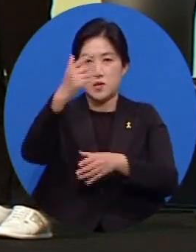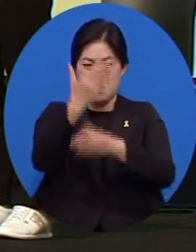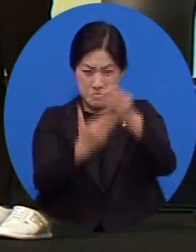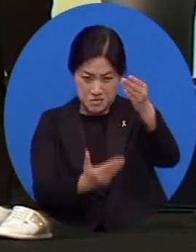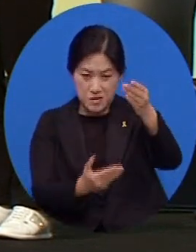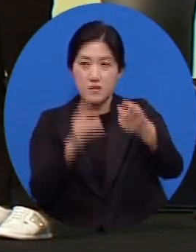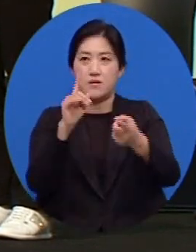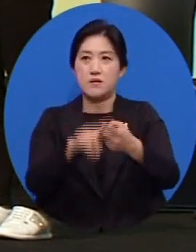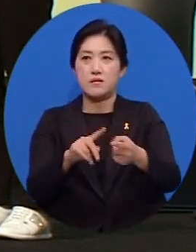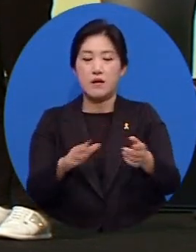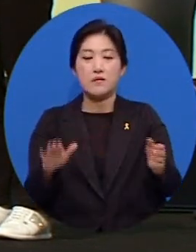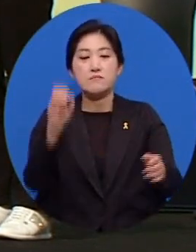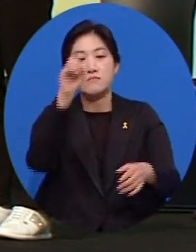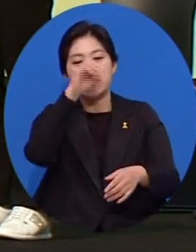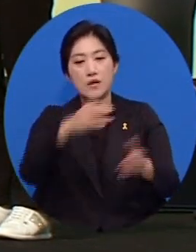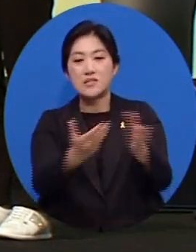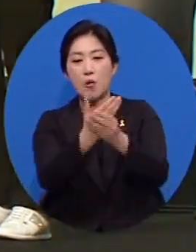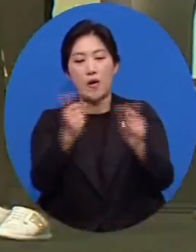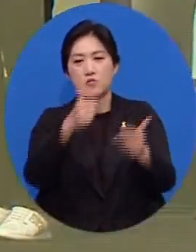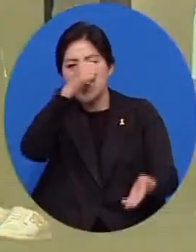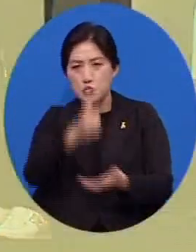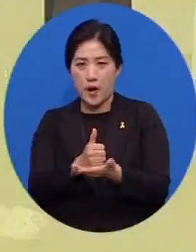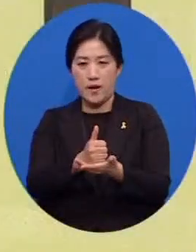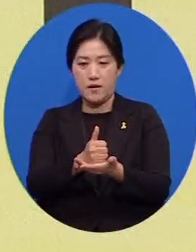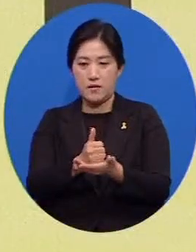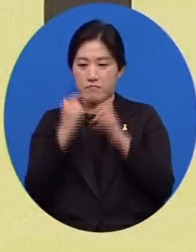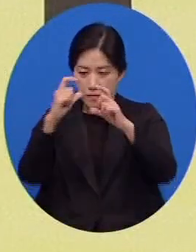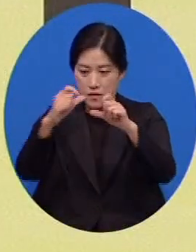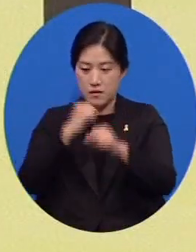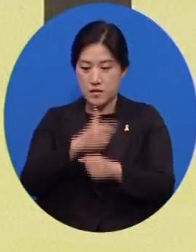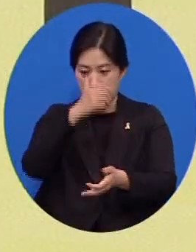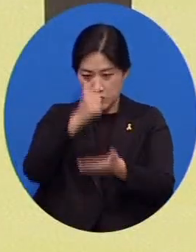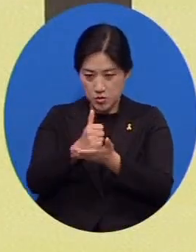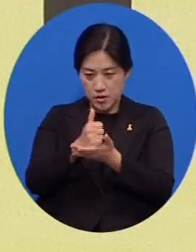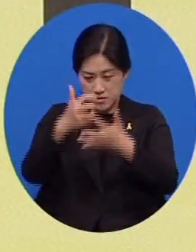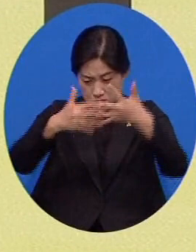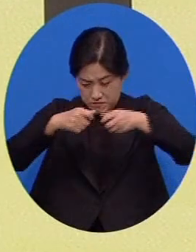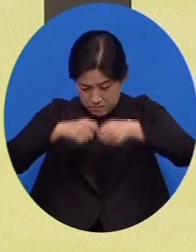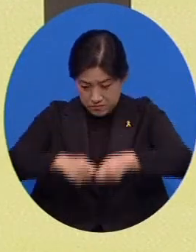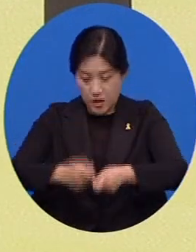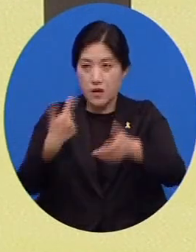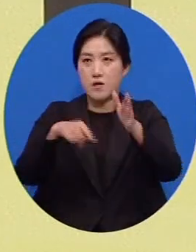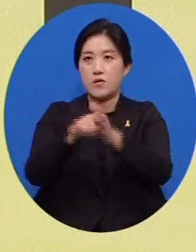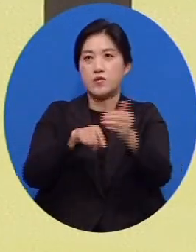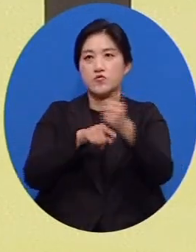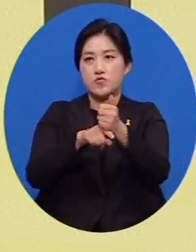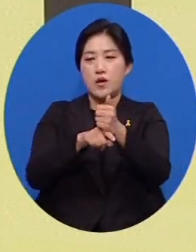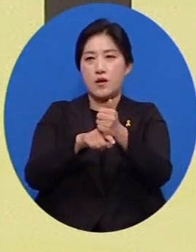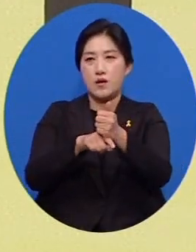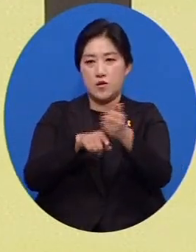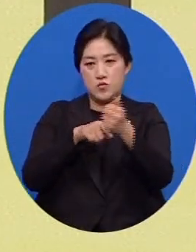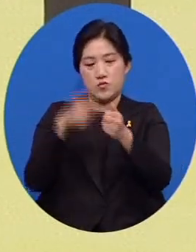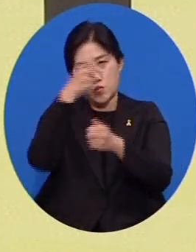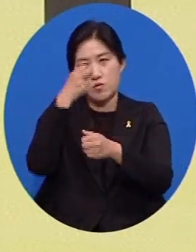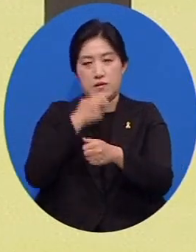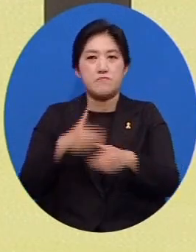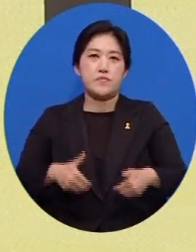참사를 사고가 아닌 범죄로 보고 범죄의 전말을 밝히기 위한 수사와 조사를 해야